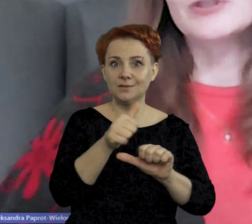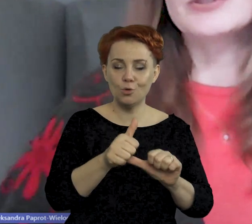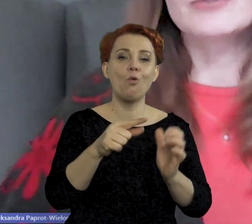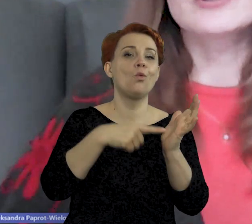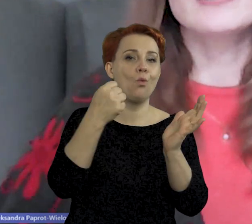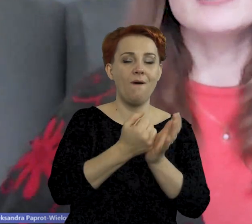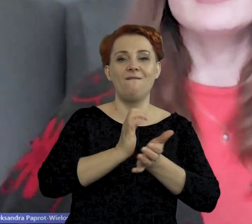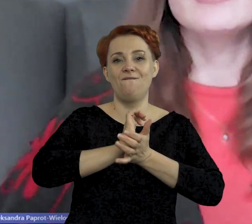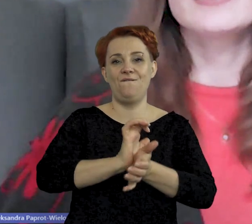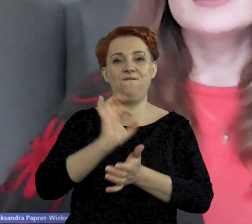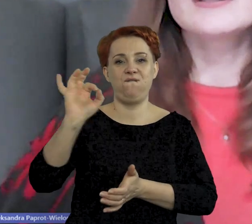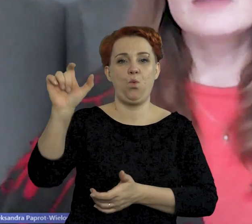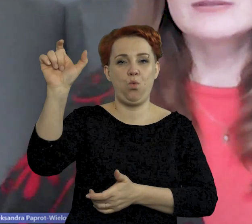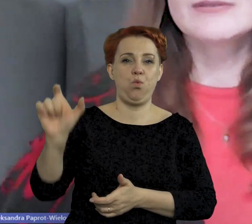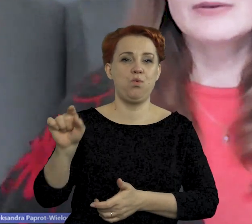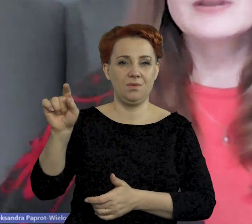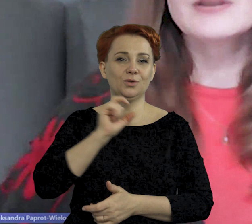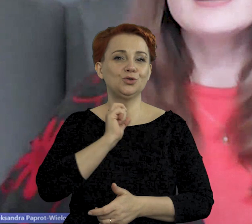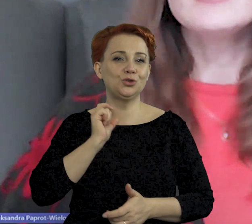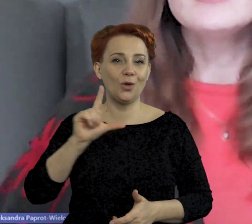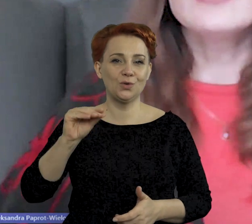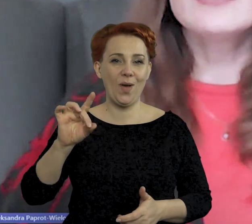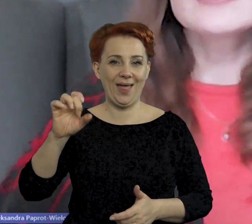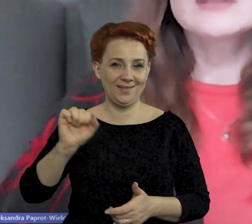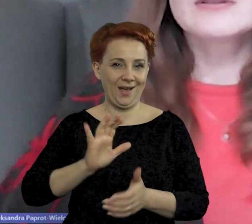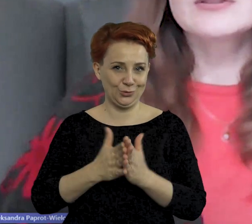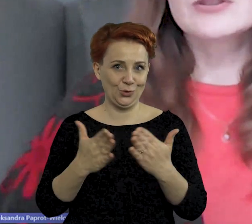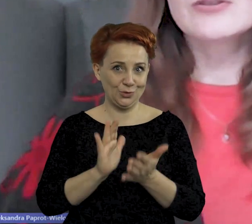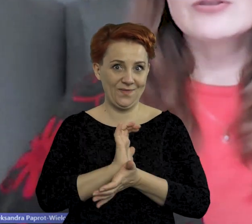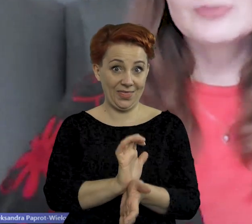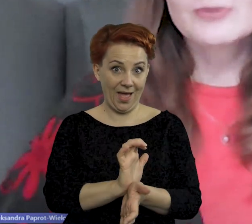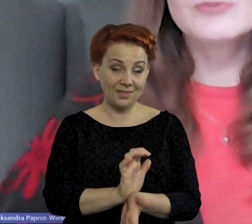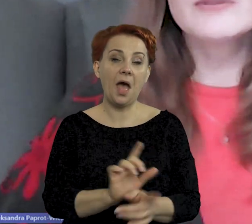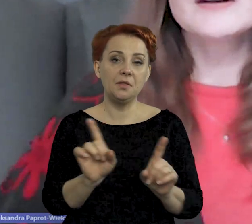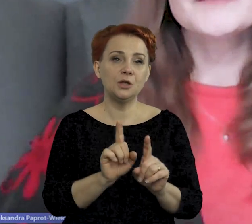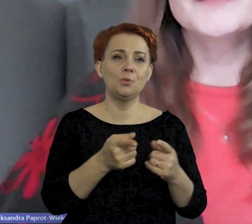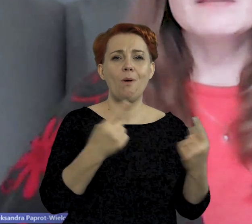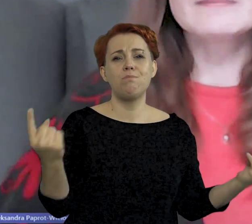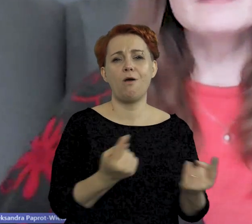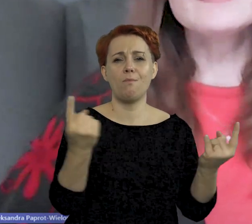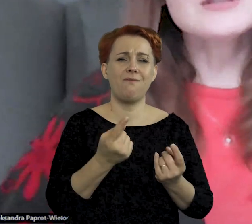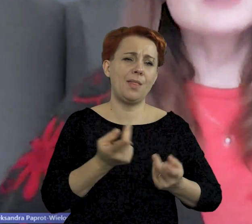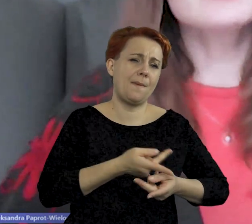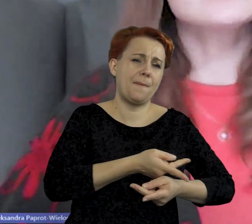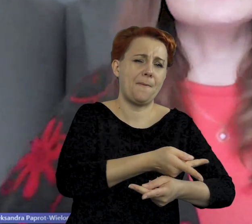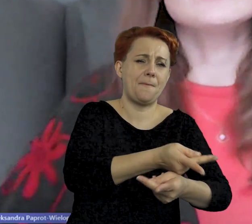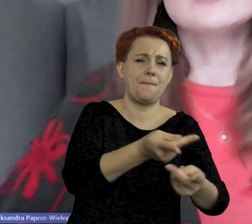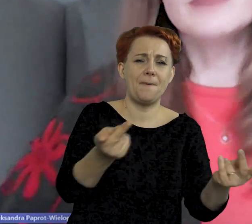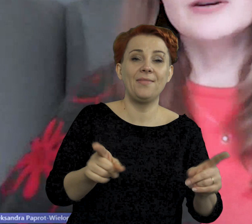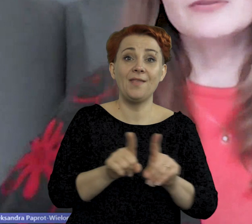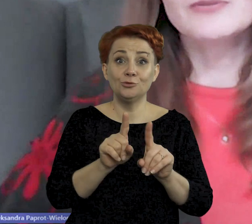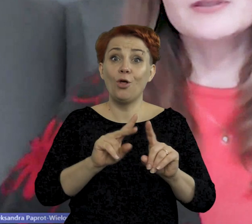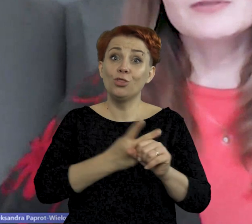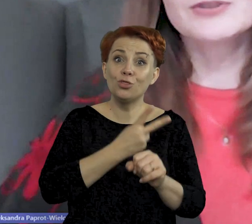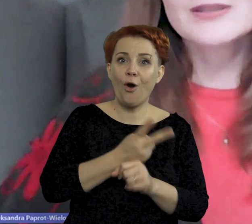ponownie właśnie książkę księdza Władysława Łęgi i ona została też szeroko rozpromowana. Też dostęp do